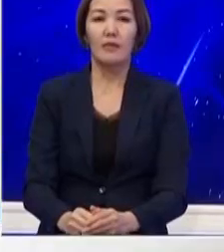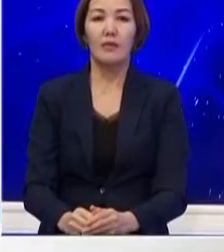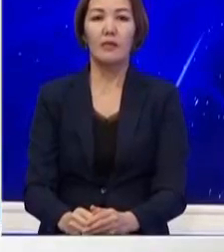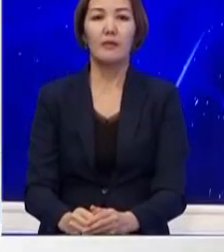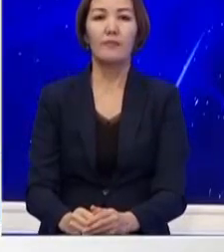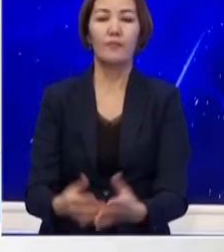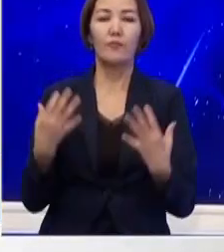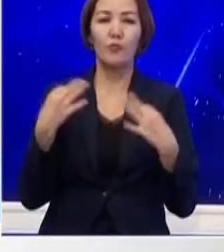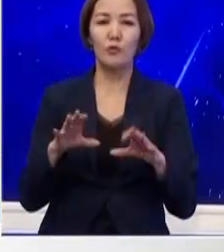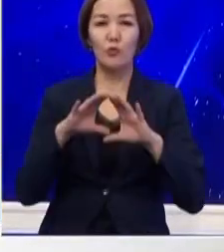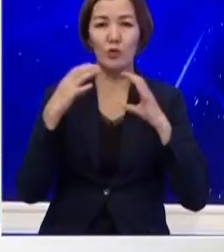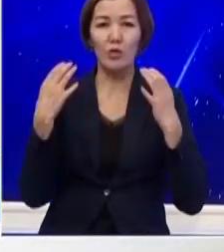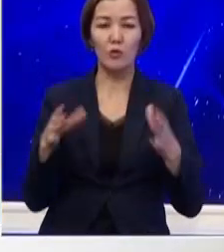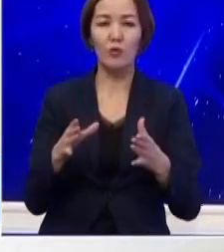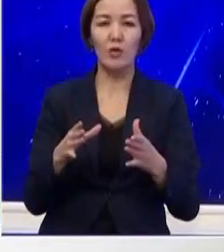бері